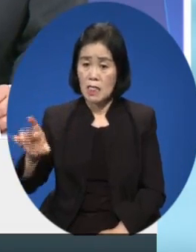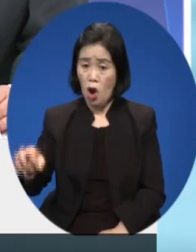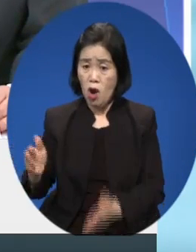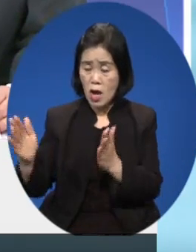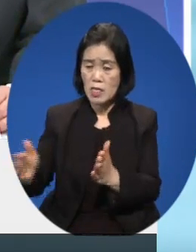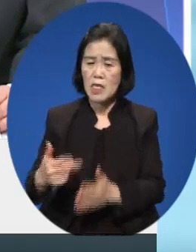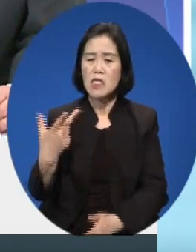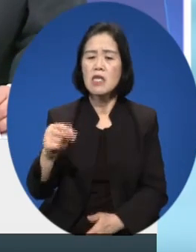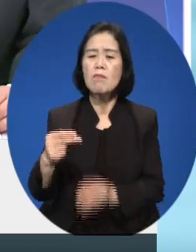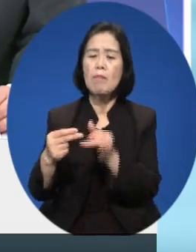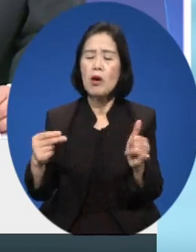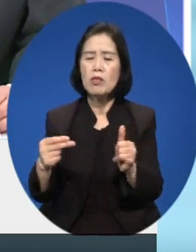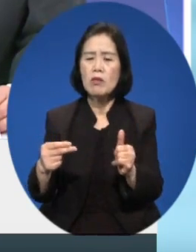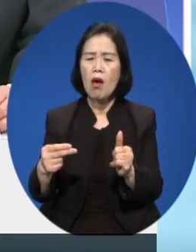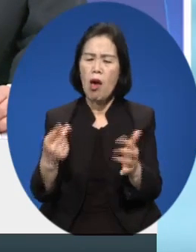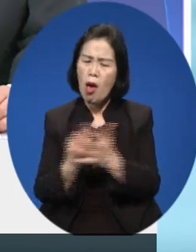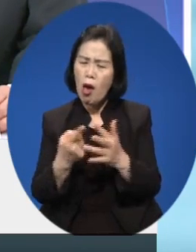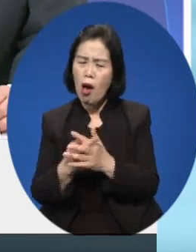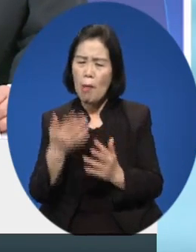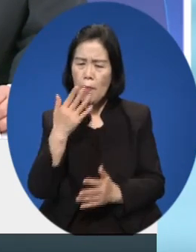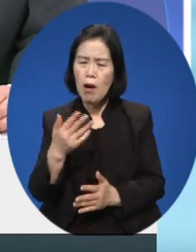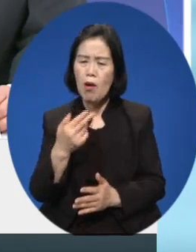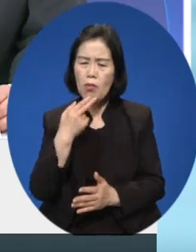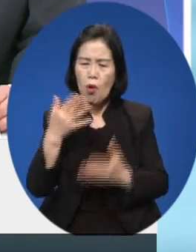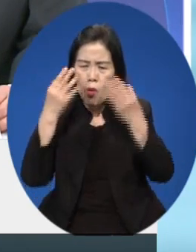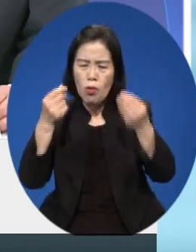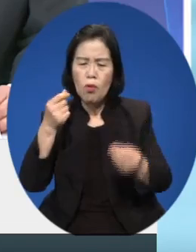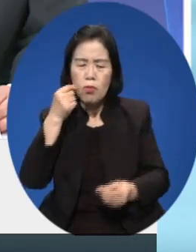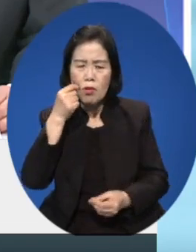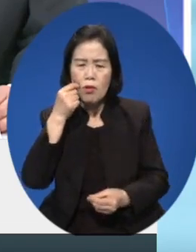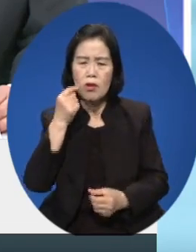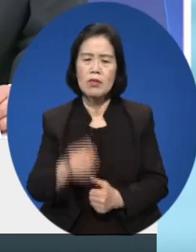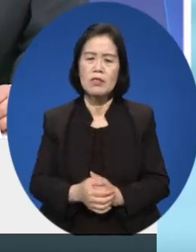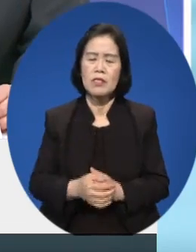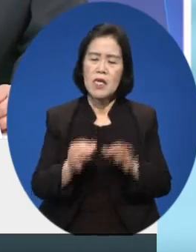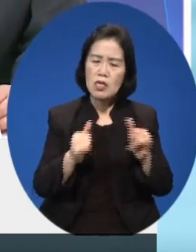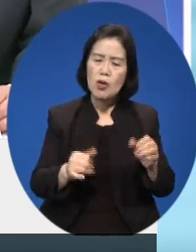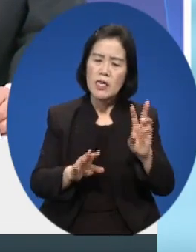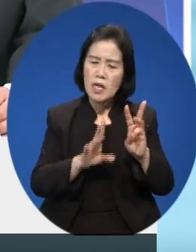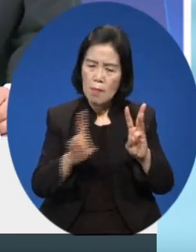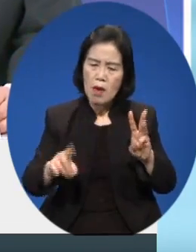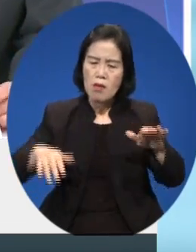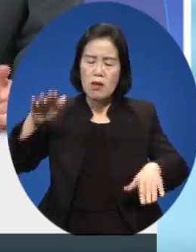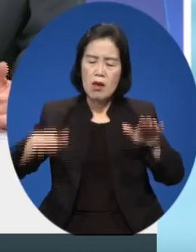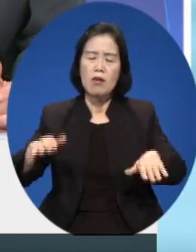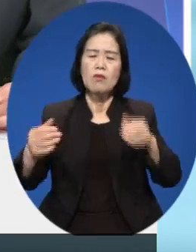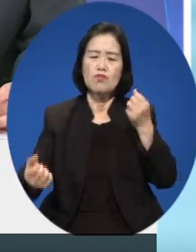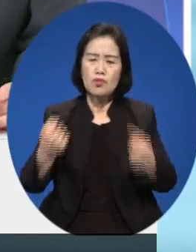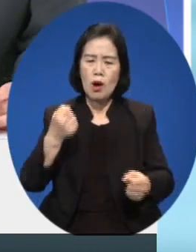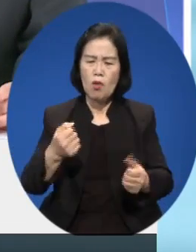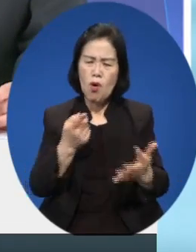명인데 수요를 예측할 수 없다는 이유로 비공개 라고 발표하는 둥 인구가 3배 차이가 남 에도 불구하고